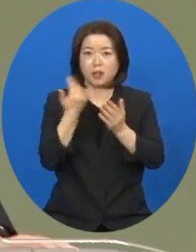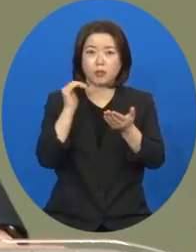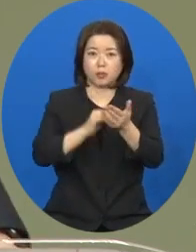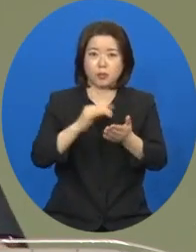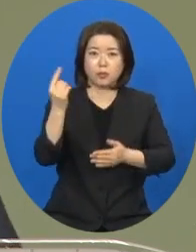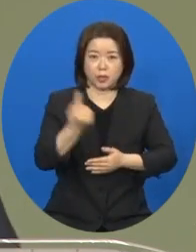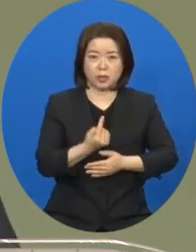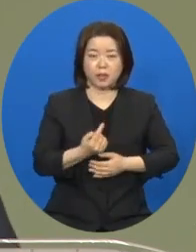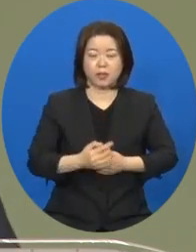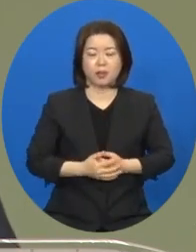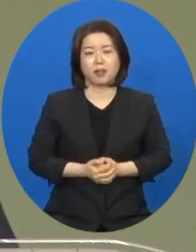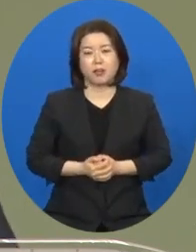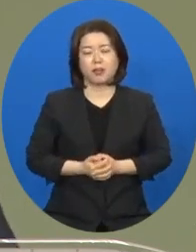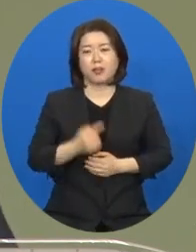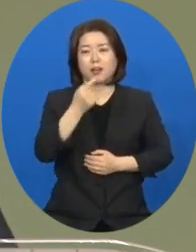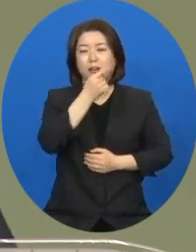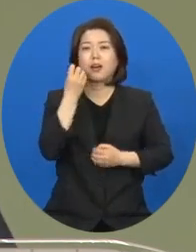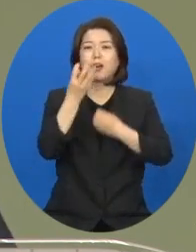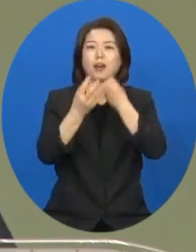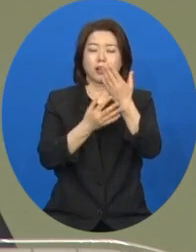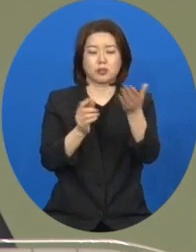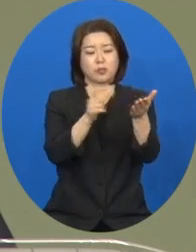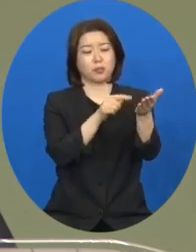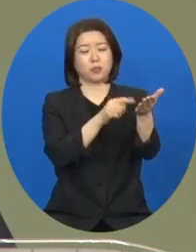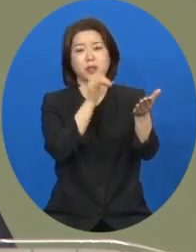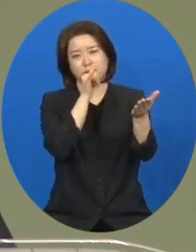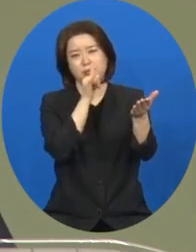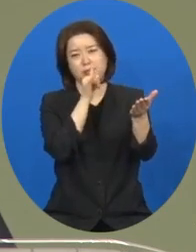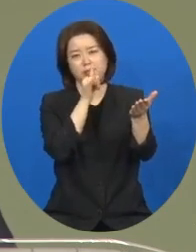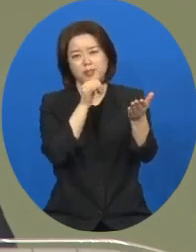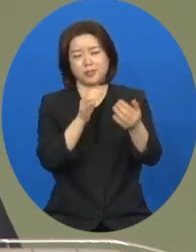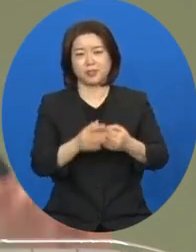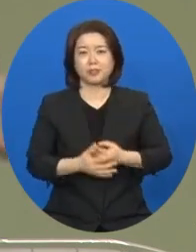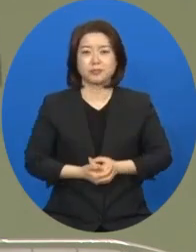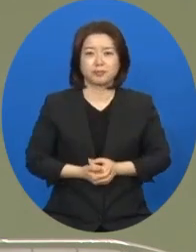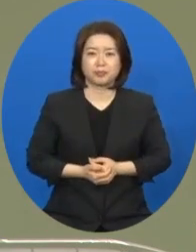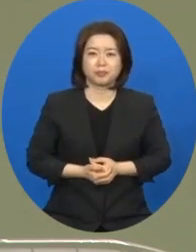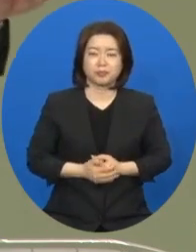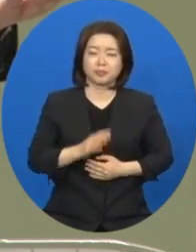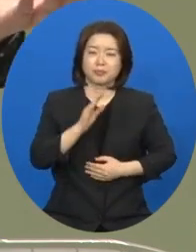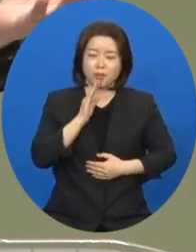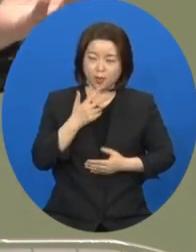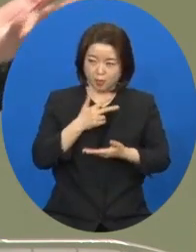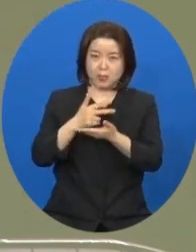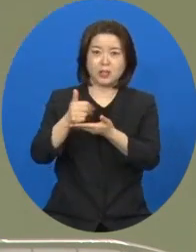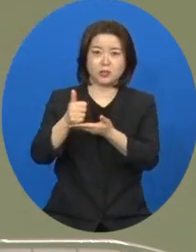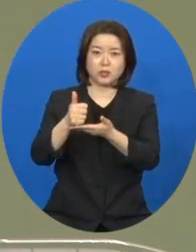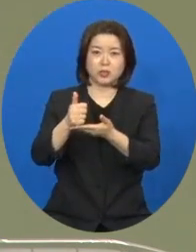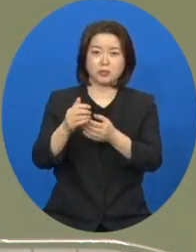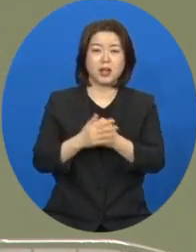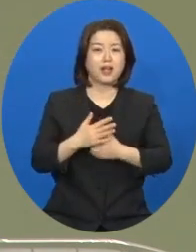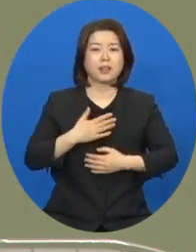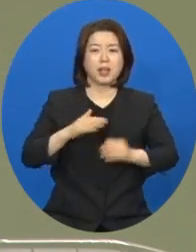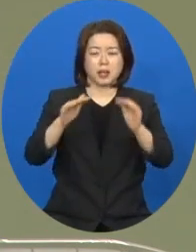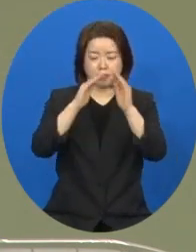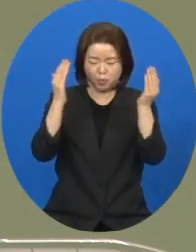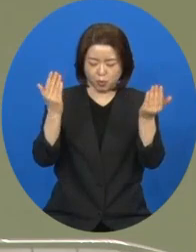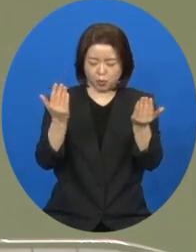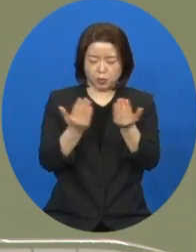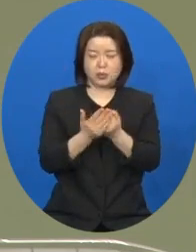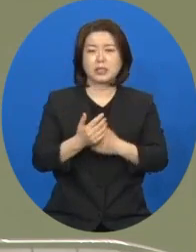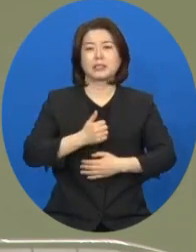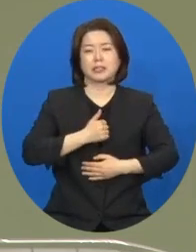그분의 간증에서 그런 고백을 했습니다. 정말 주님을 내 모든 것,